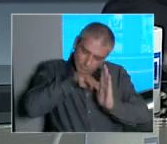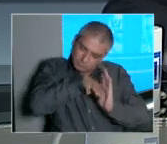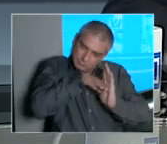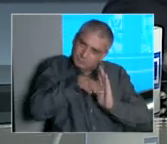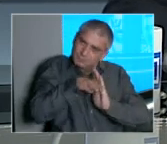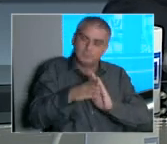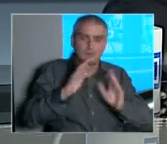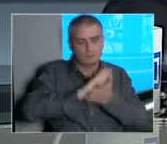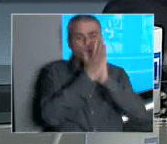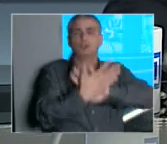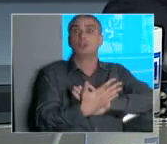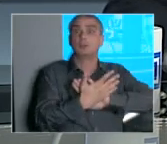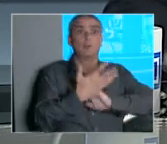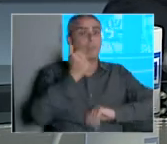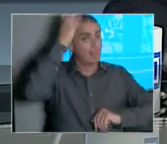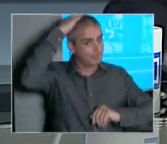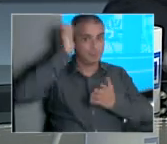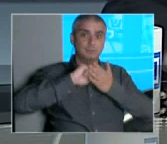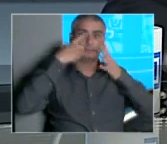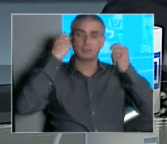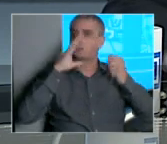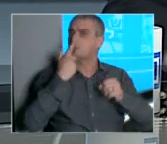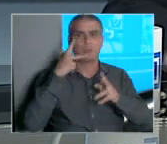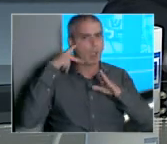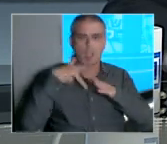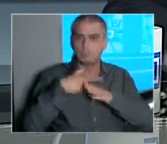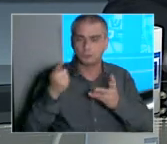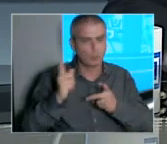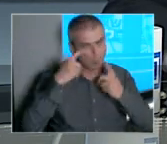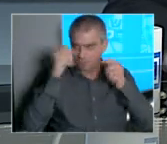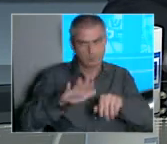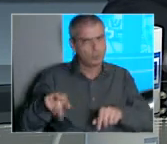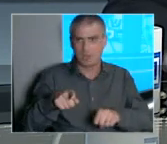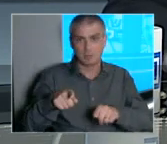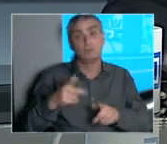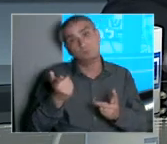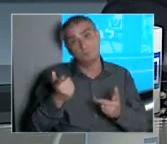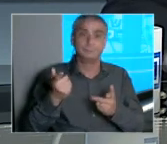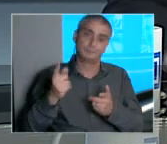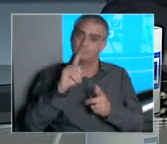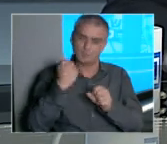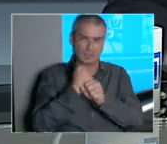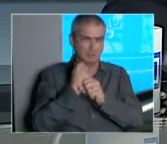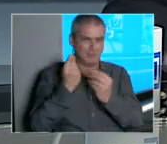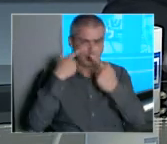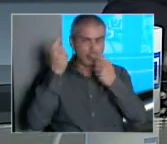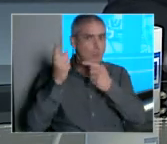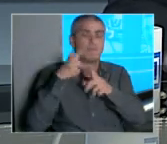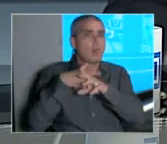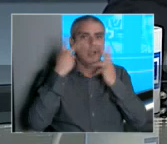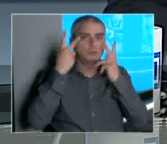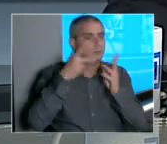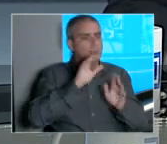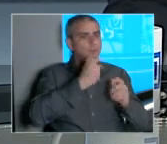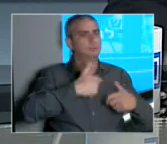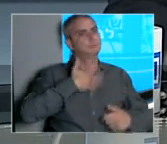ולהוציא מים, וזה בשעה שבנט במשרד החינוך, במה הוא היה עסוק? לא בחינוך ילדי ישראל, אולי גם עשה דברים בחינוך, אבל הוא היה עסוק בחינוך